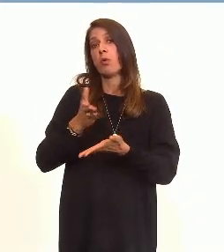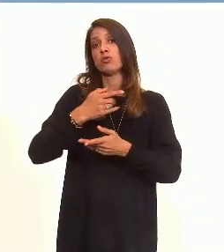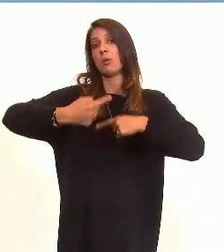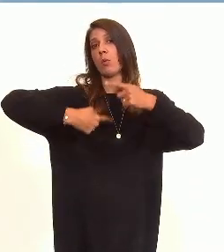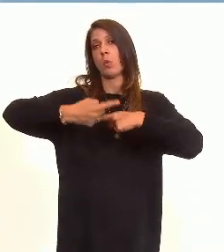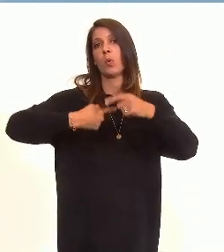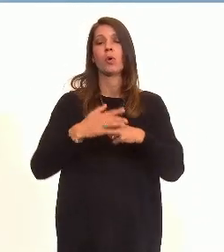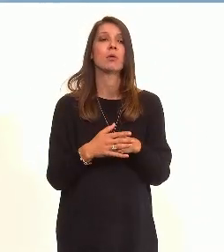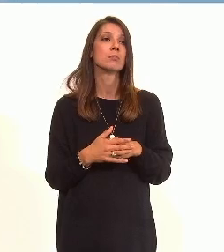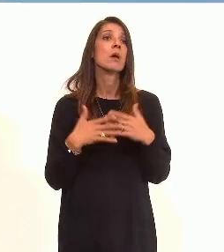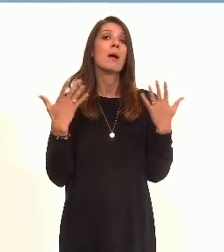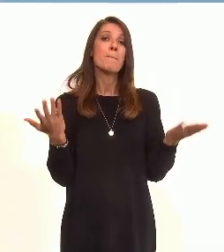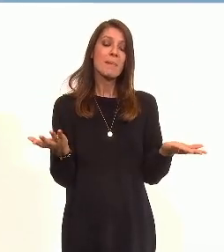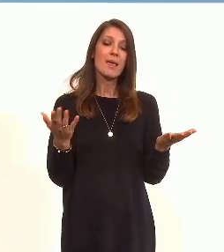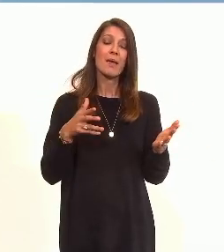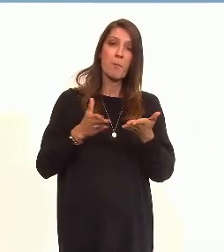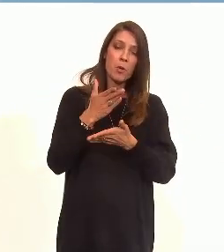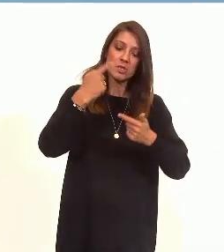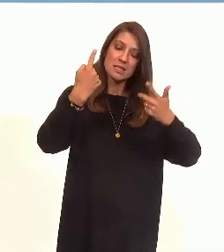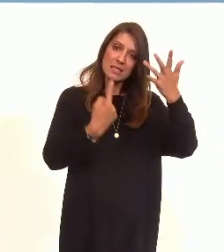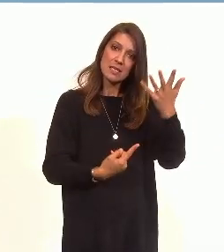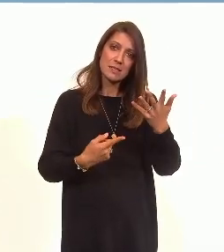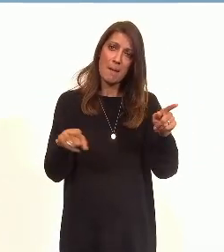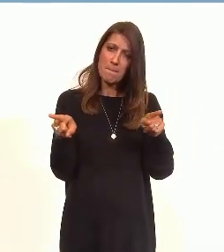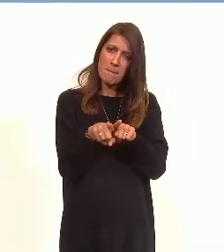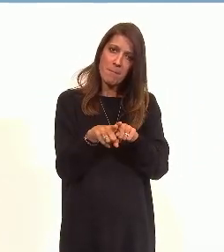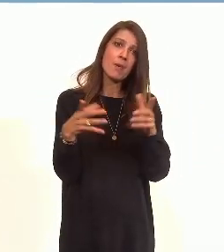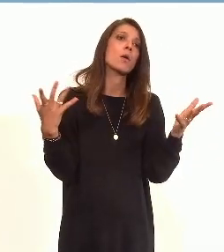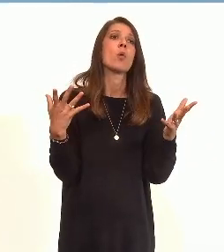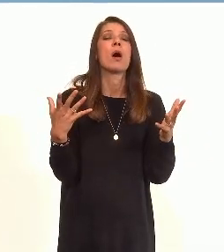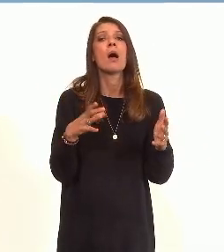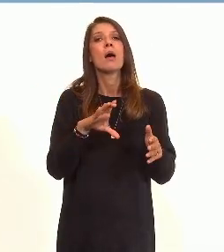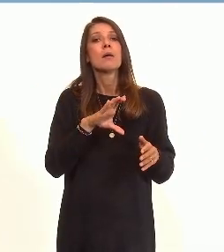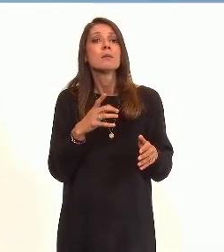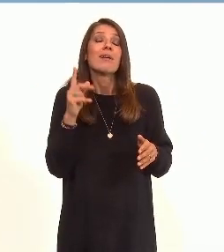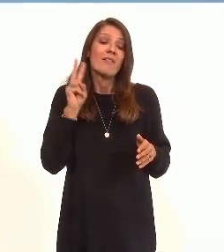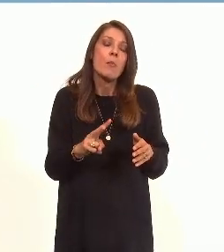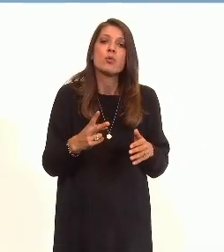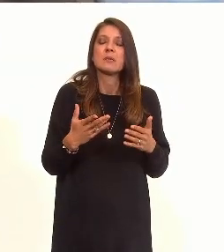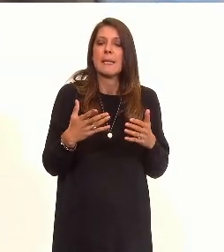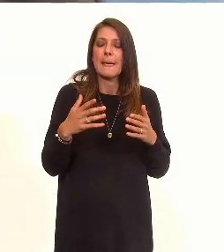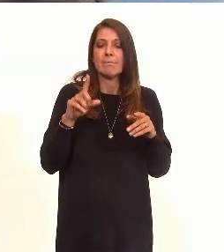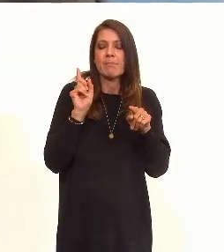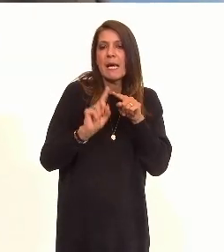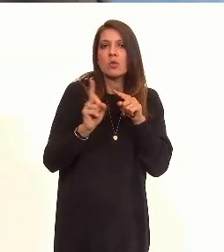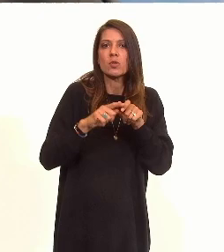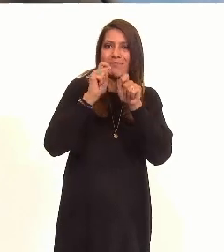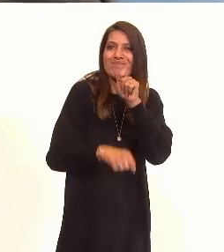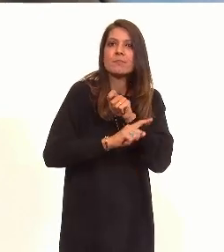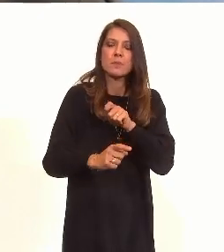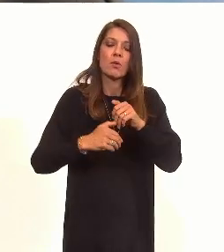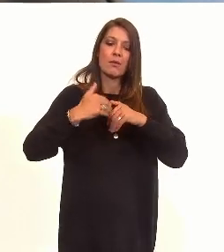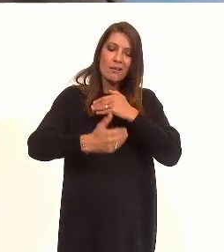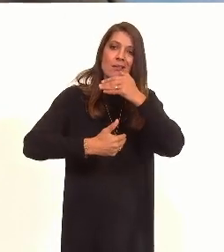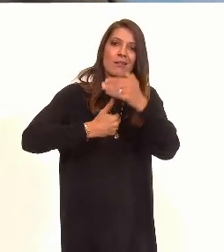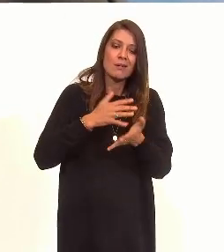tout cas, ce qu'ils auront en commun, ça sera de nous permettre d'avancer sur ce mode d'emploi, je dirais, work in progress de la participation et